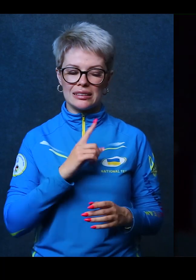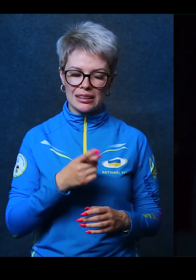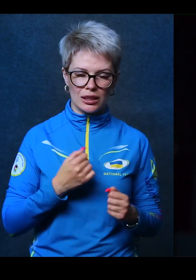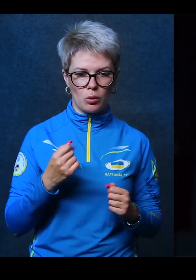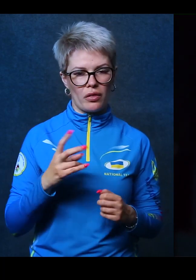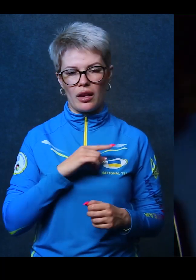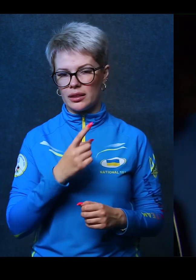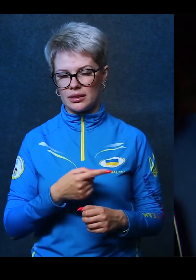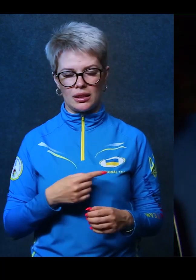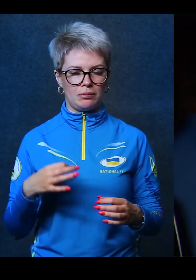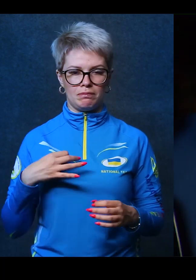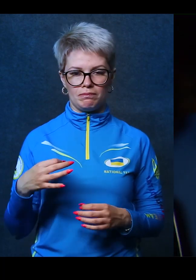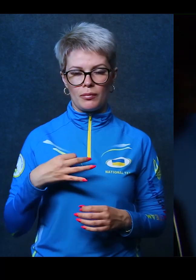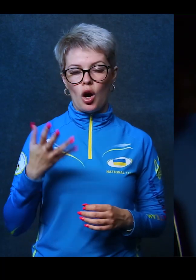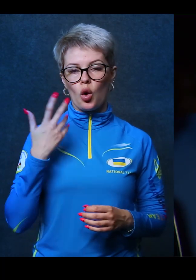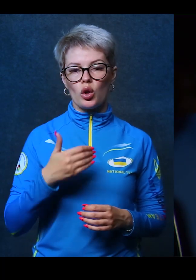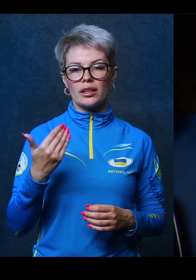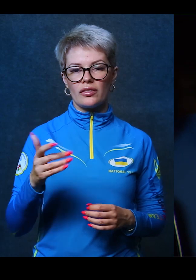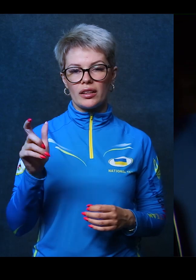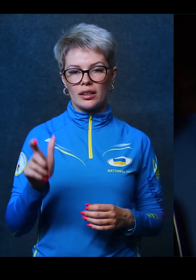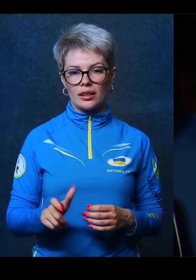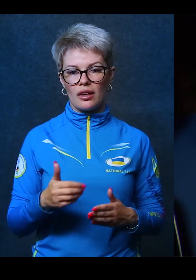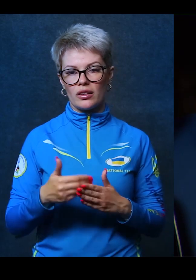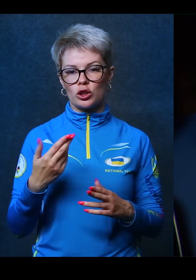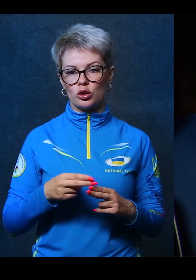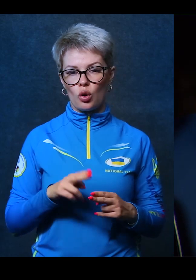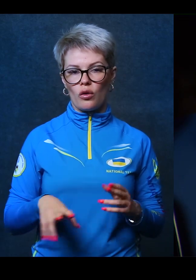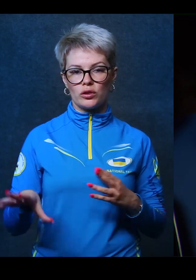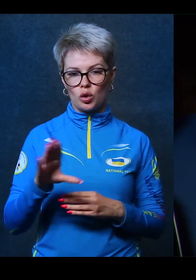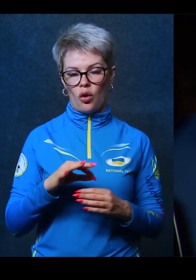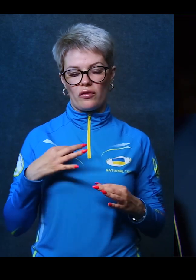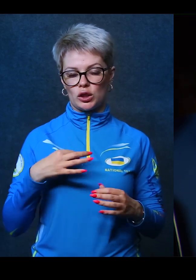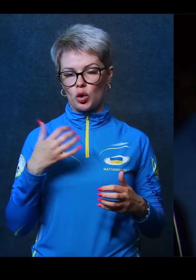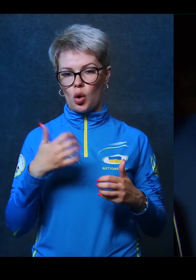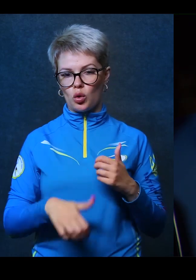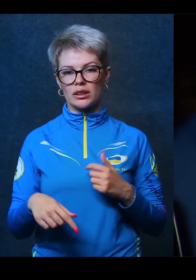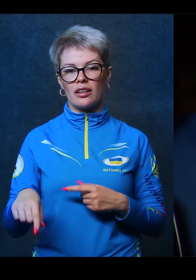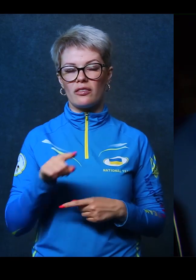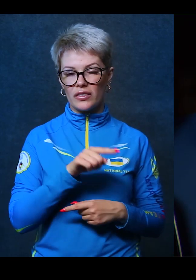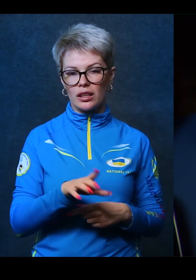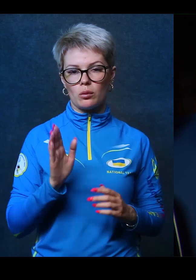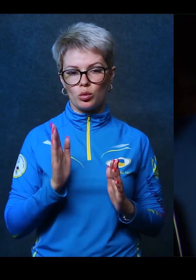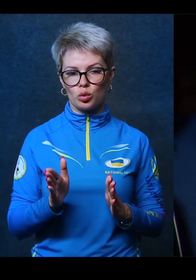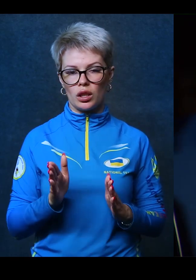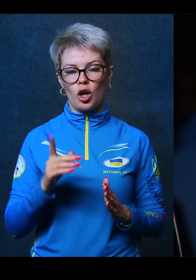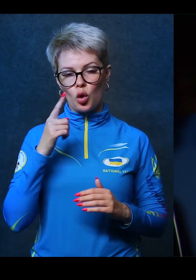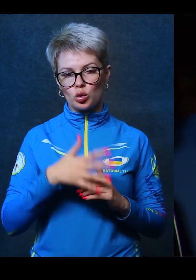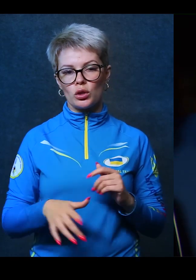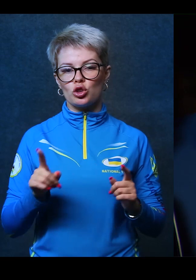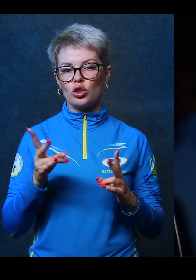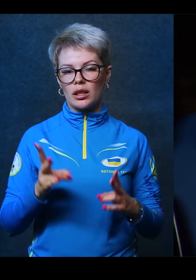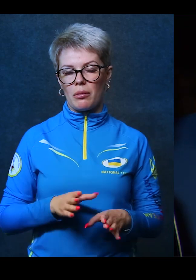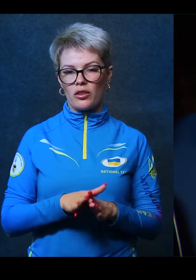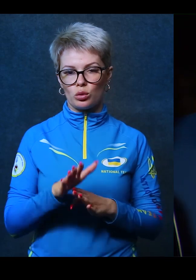не сильні спортсмени. От коли він від цього відсторониться і буде розуміти, що